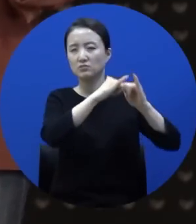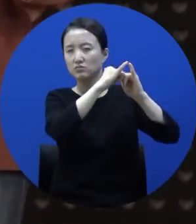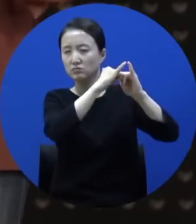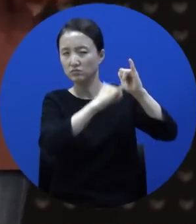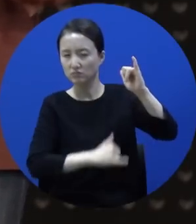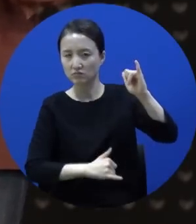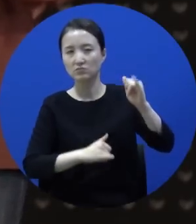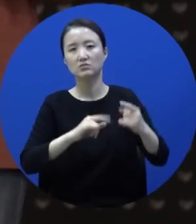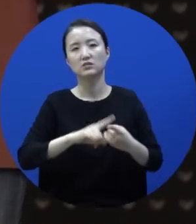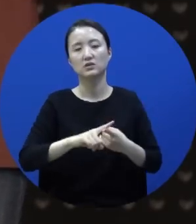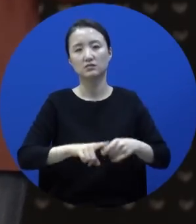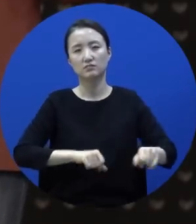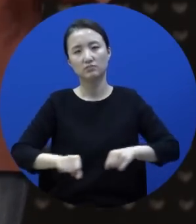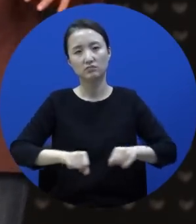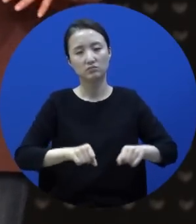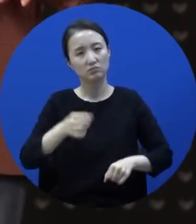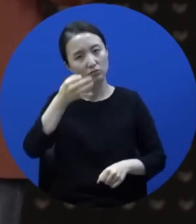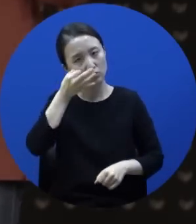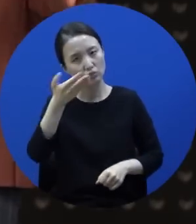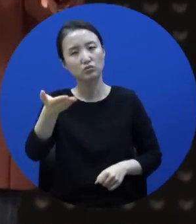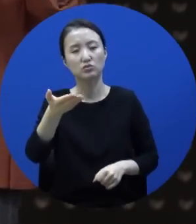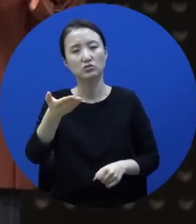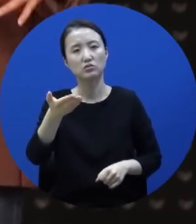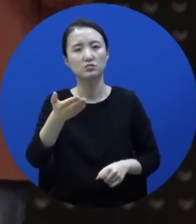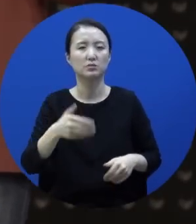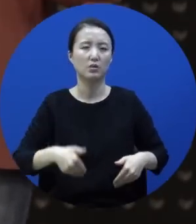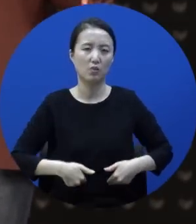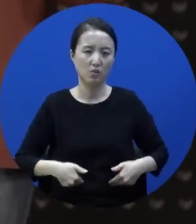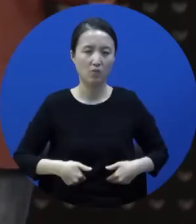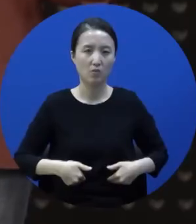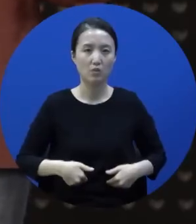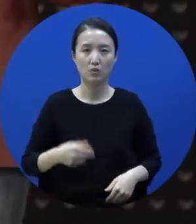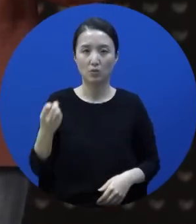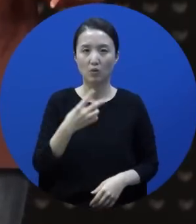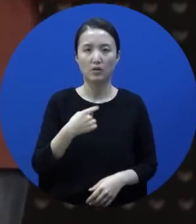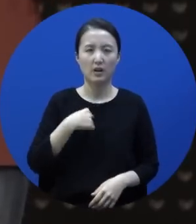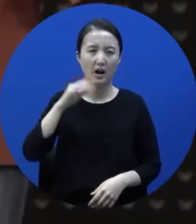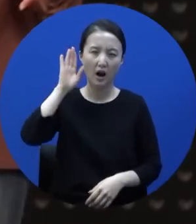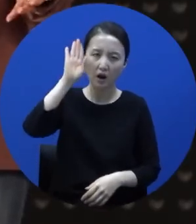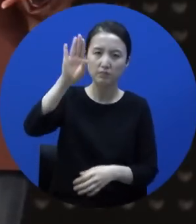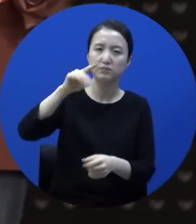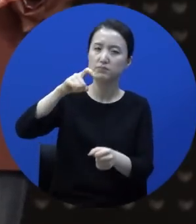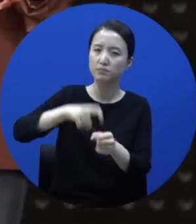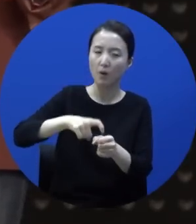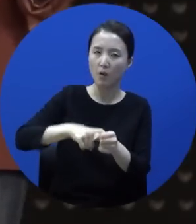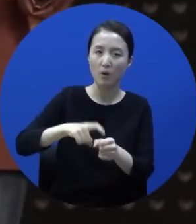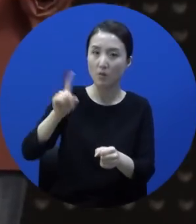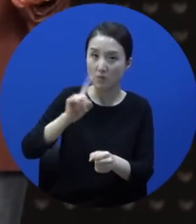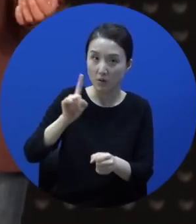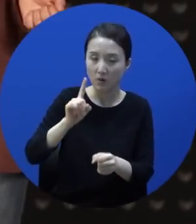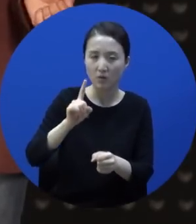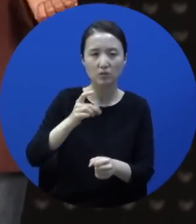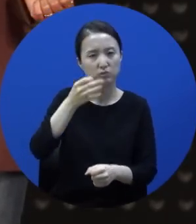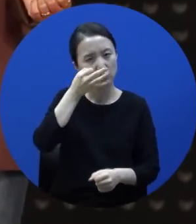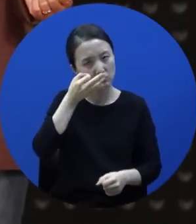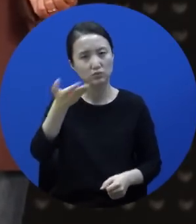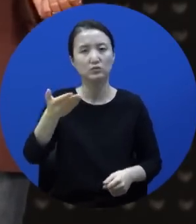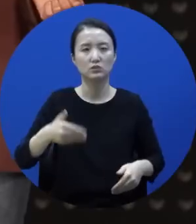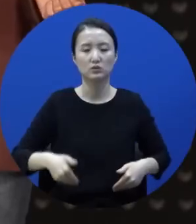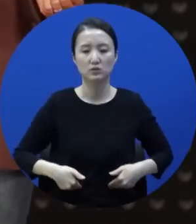나만의 역사를 남기는 거죠. 그런 폴더. 그리고 마지막으로는 비전. 그 비전은 뭐냐면 그래서